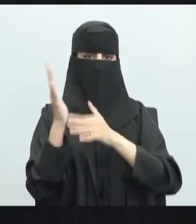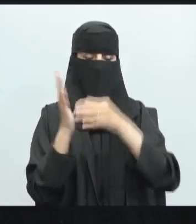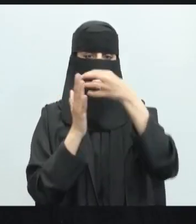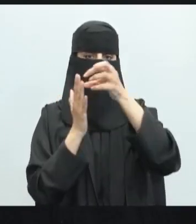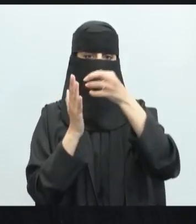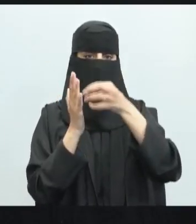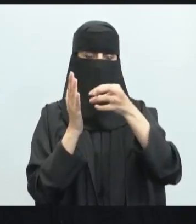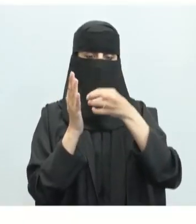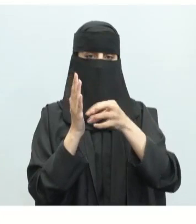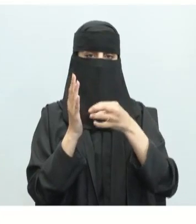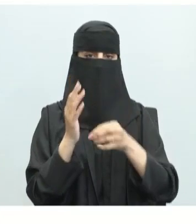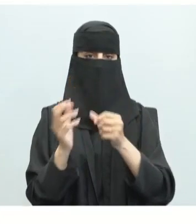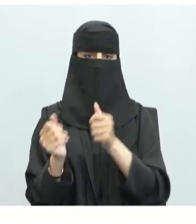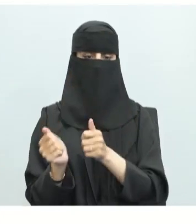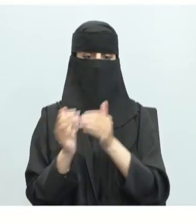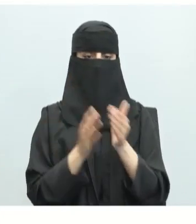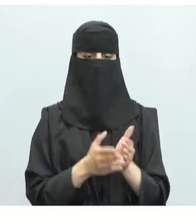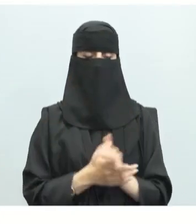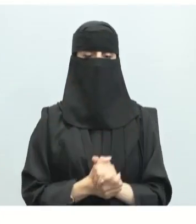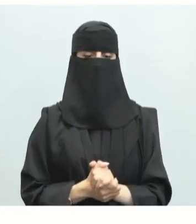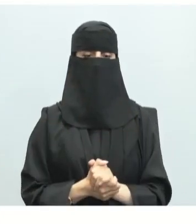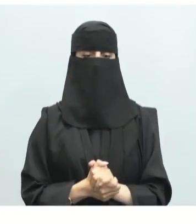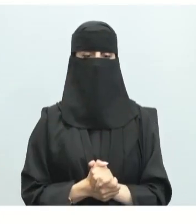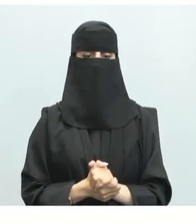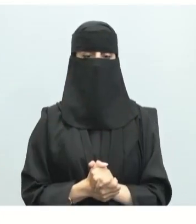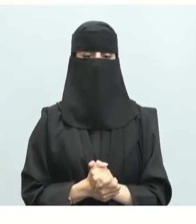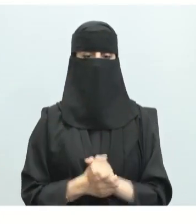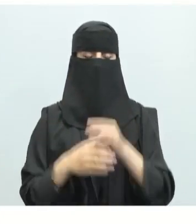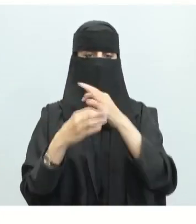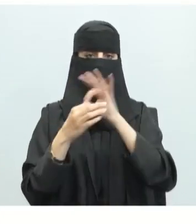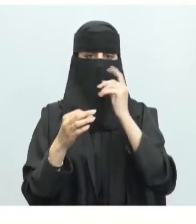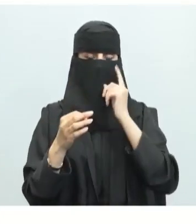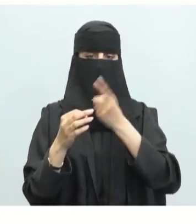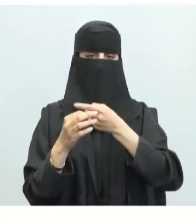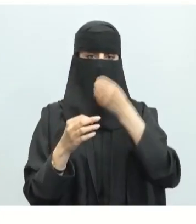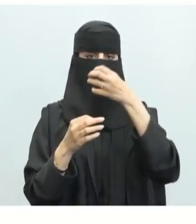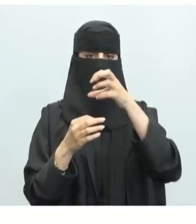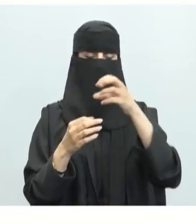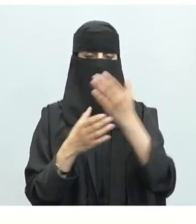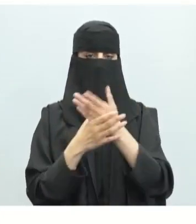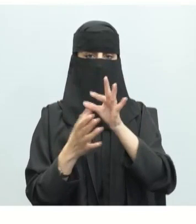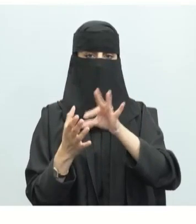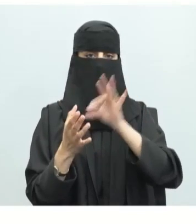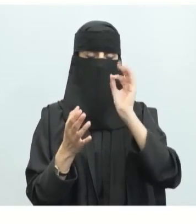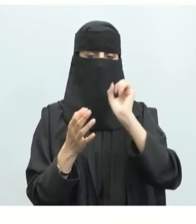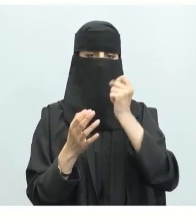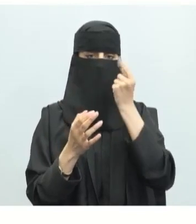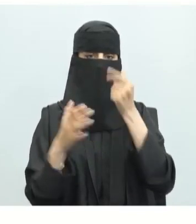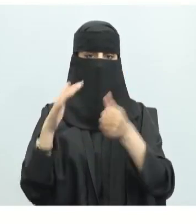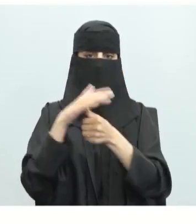فقرات. إذن أنا أستطلع أقرأ الفقرات لتحديد الفكرة الرئيسة لكل منها ودونها في